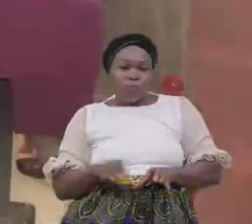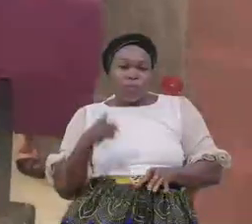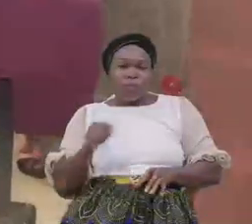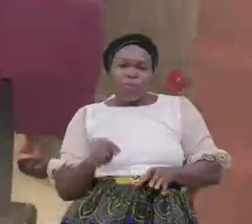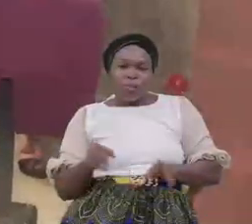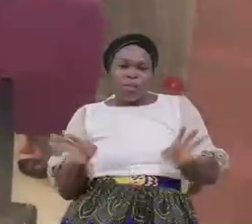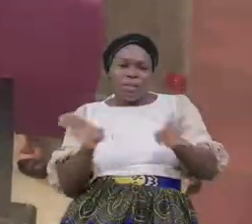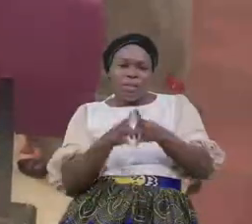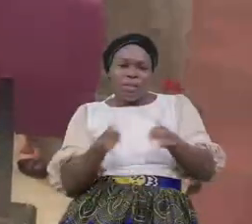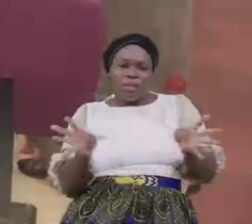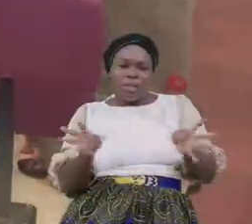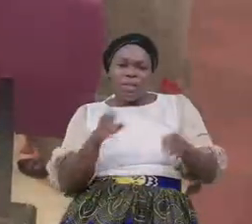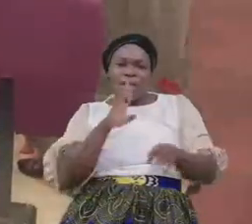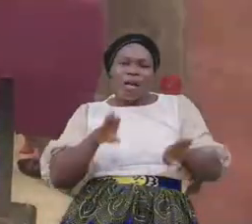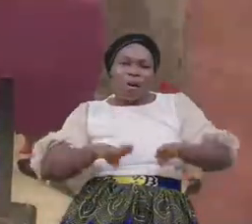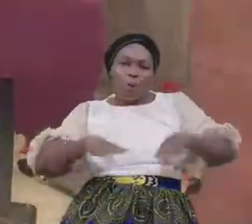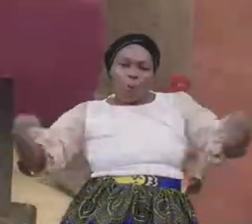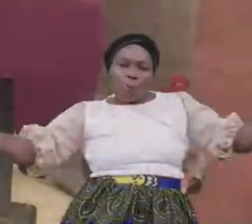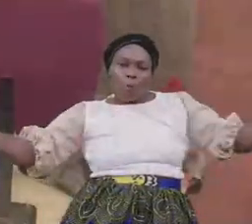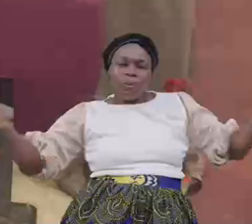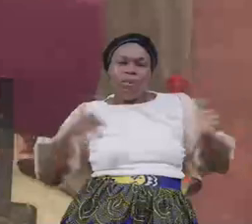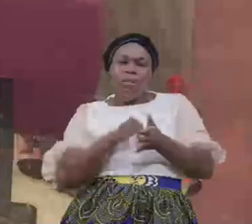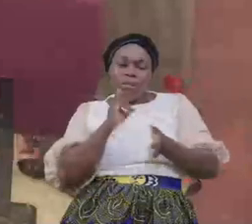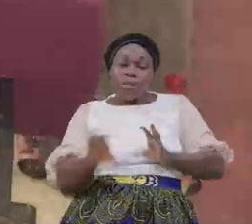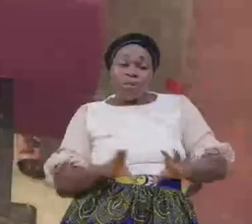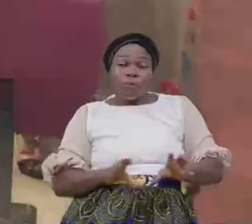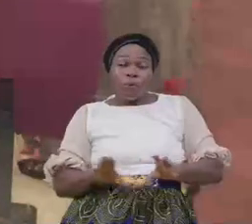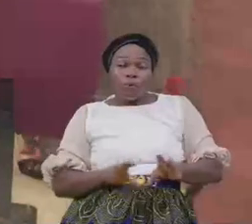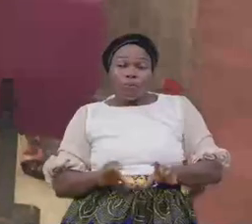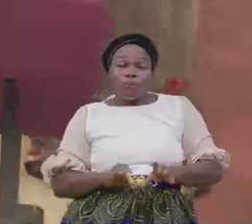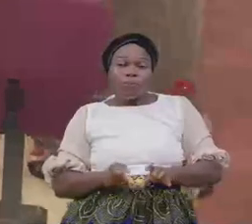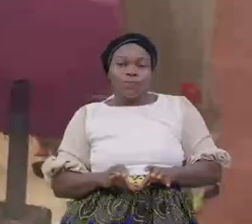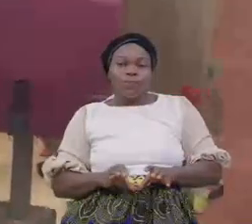Les portes sont ouvertes. C'est fait.